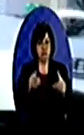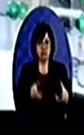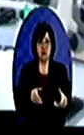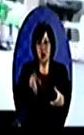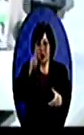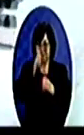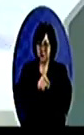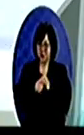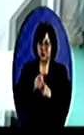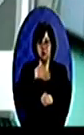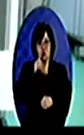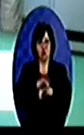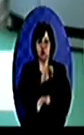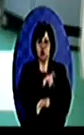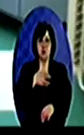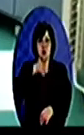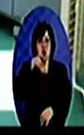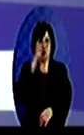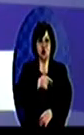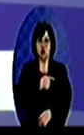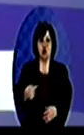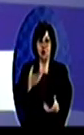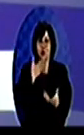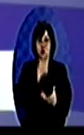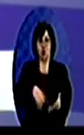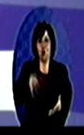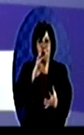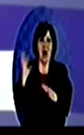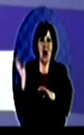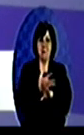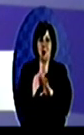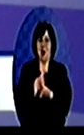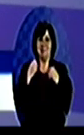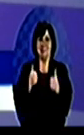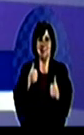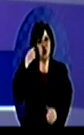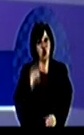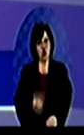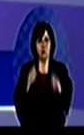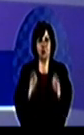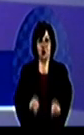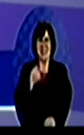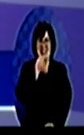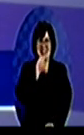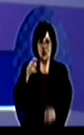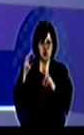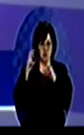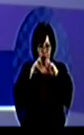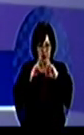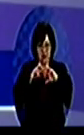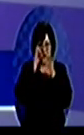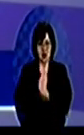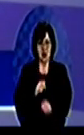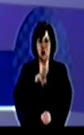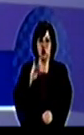хангагдсан гэдгийг эмнэлгийн удирдлагууд онцоллоо. 3-аас 4 дахин нэг судлын лабораторийн одоо үйл ажиллагаа 2 дахин одоо